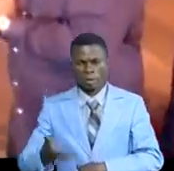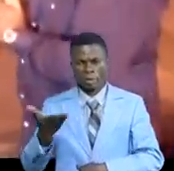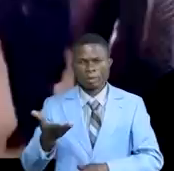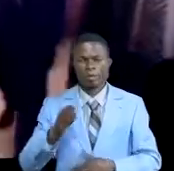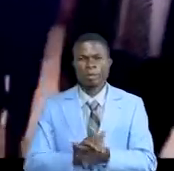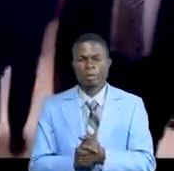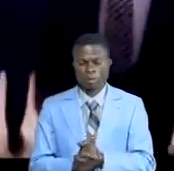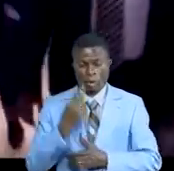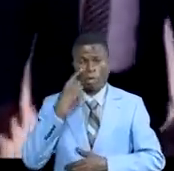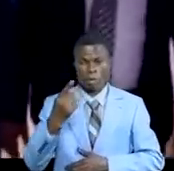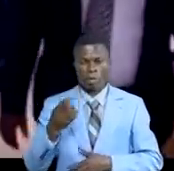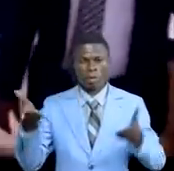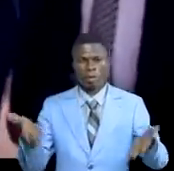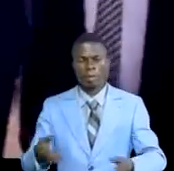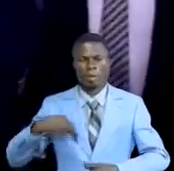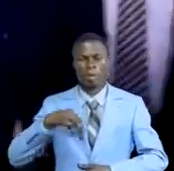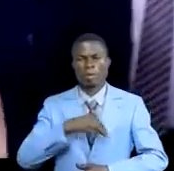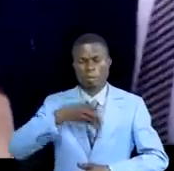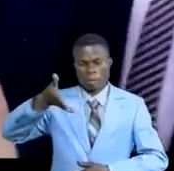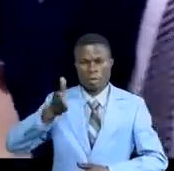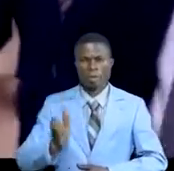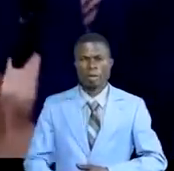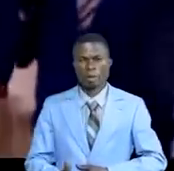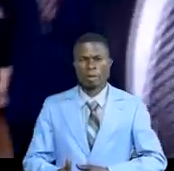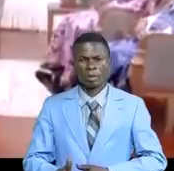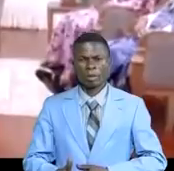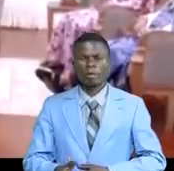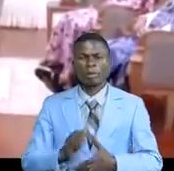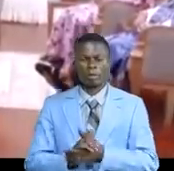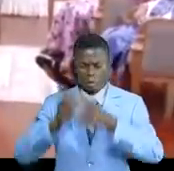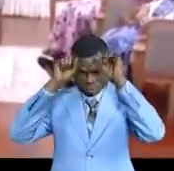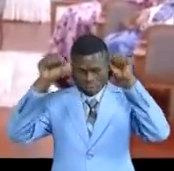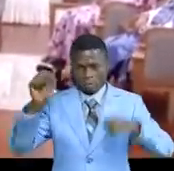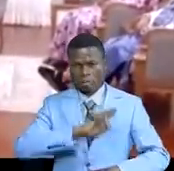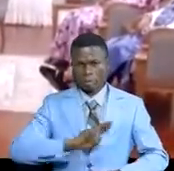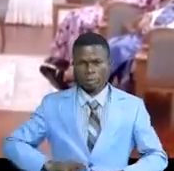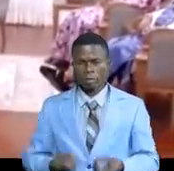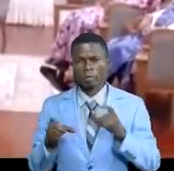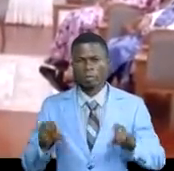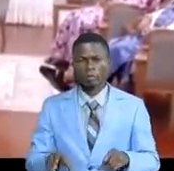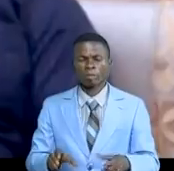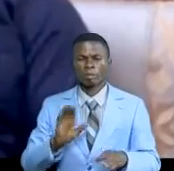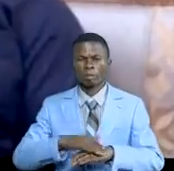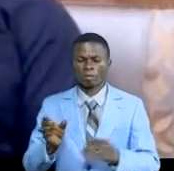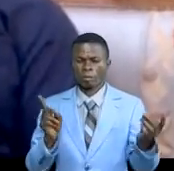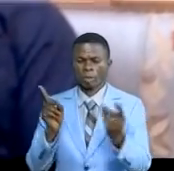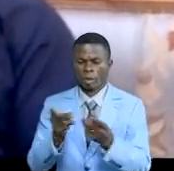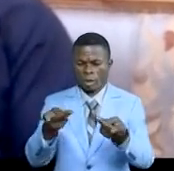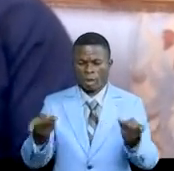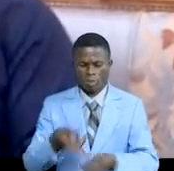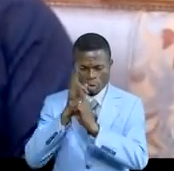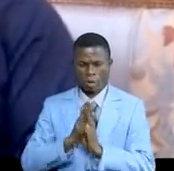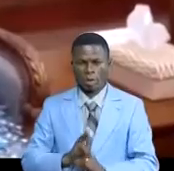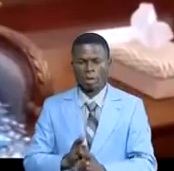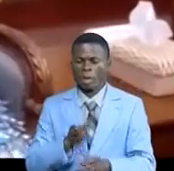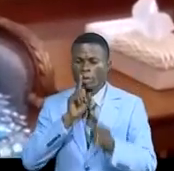également noté la présence de membres et experts de l'ASLECAF. Le président de la République a par la suite rejoint le salon d'honneur où il a eu